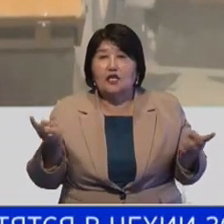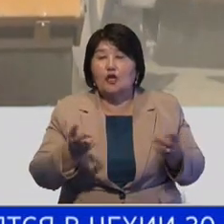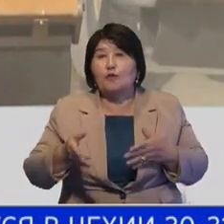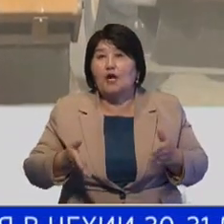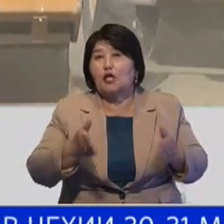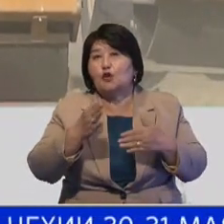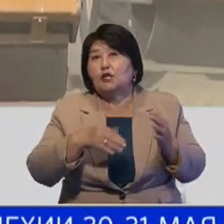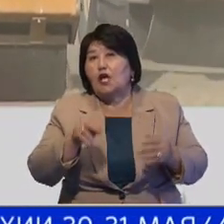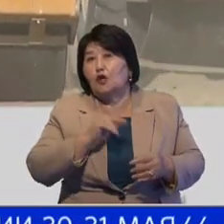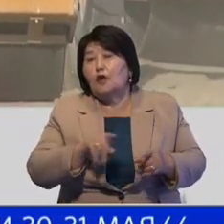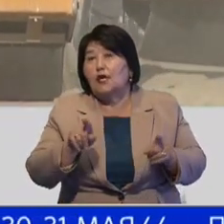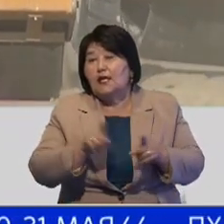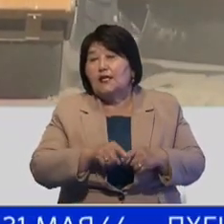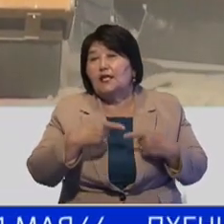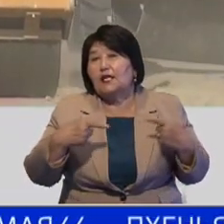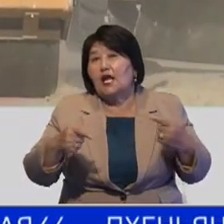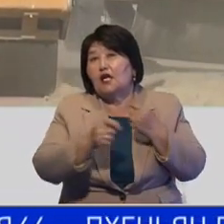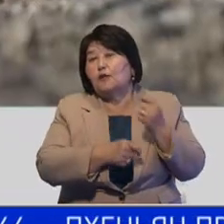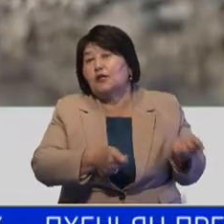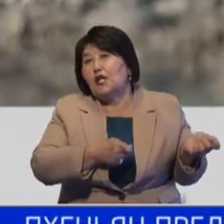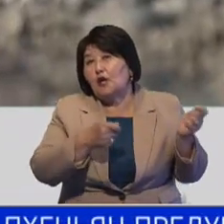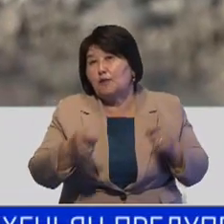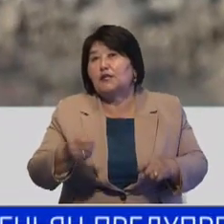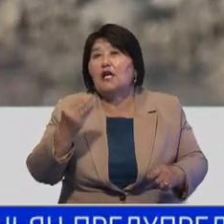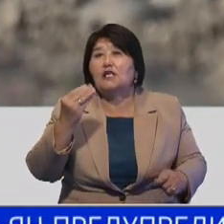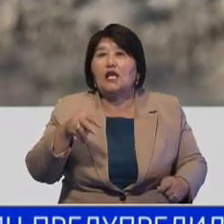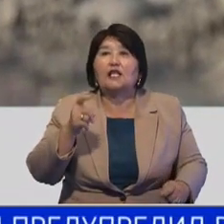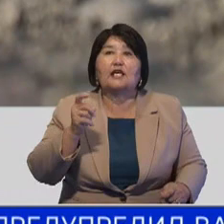дорожно-строительных работ инертные материалы поставляются